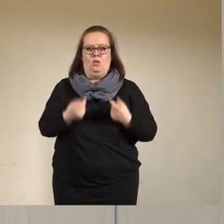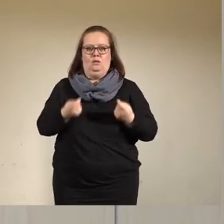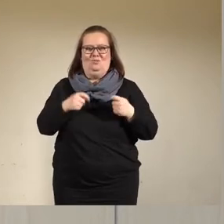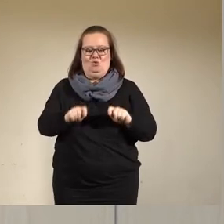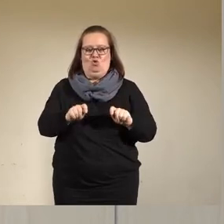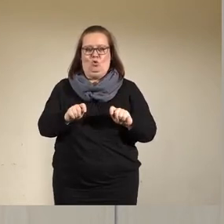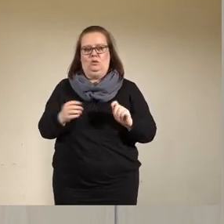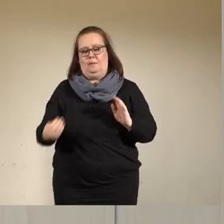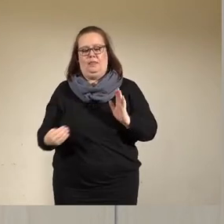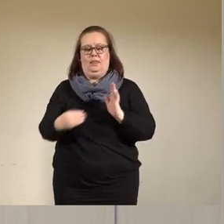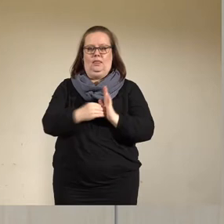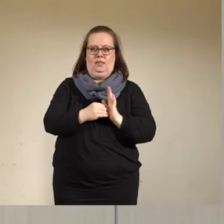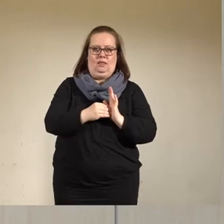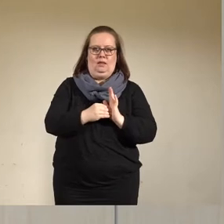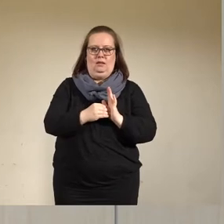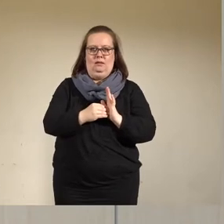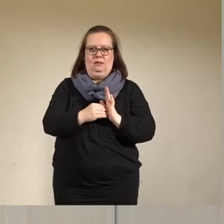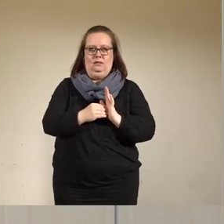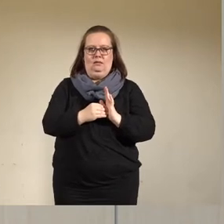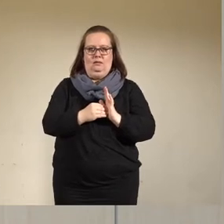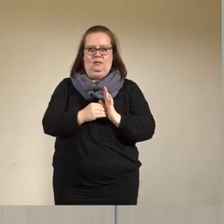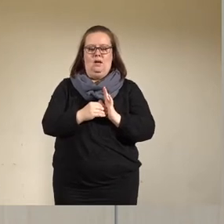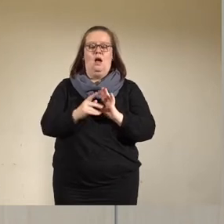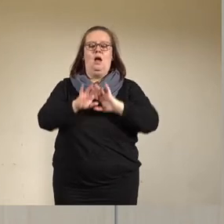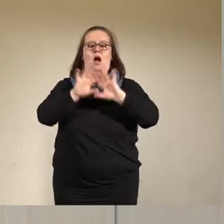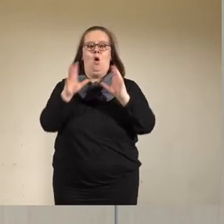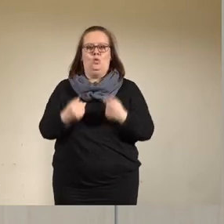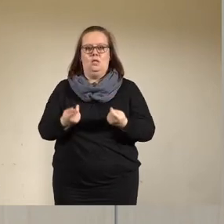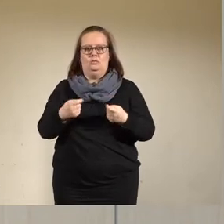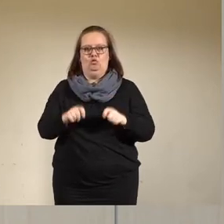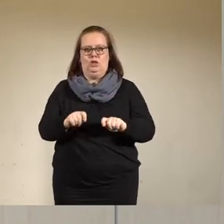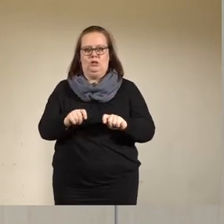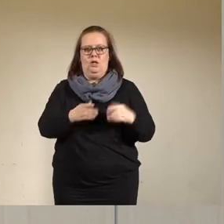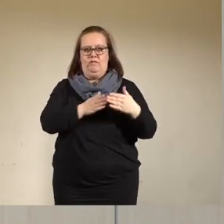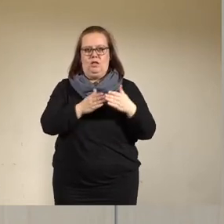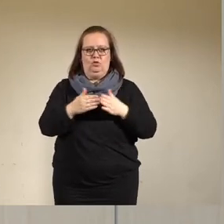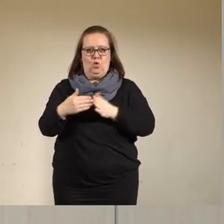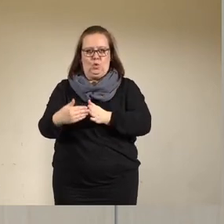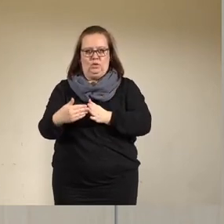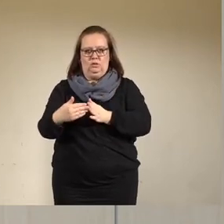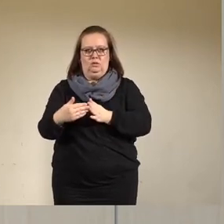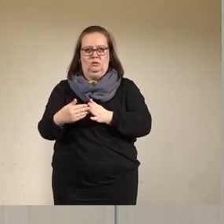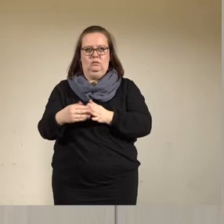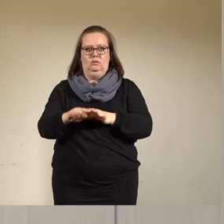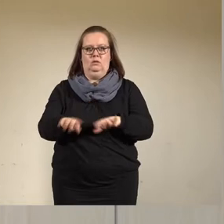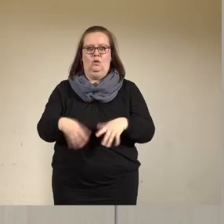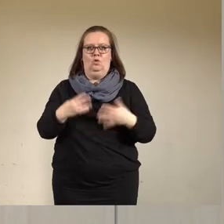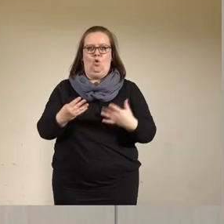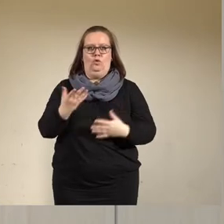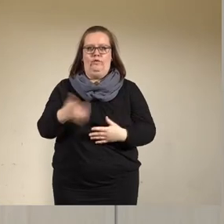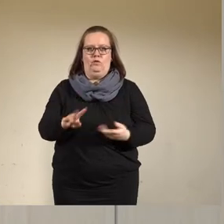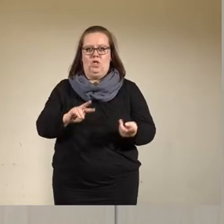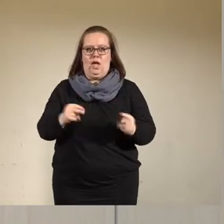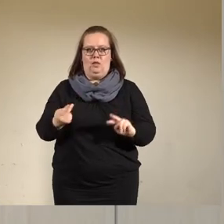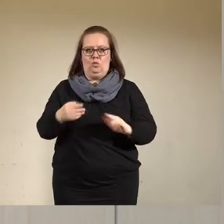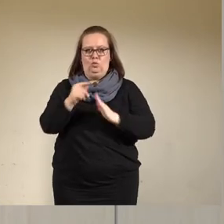Haushaltsbeschlusses reinformuliert wird. Die haushaltsbeschließenden Fraktionen haben 59 Änderungspunkte